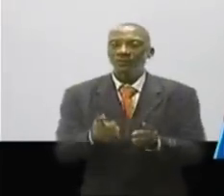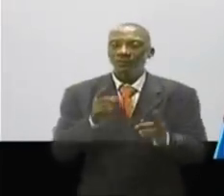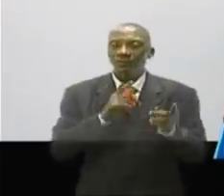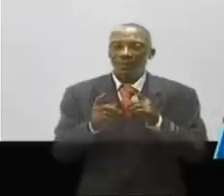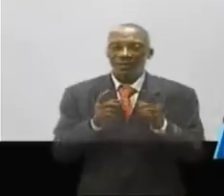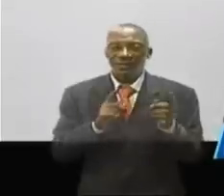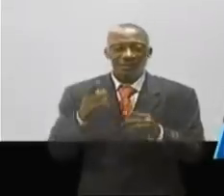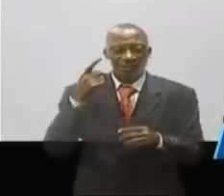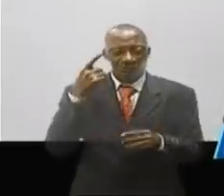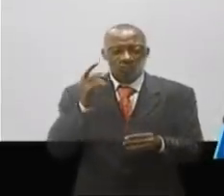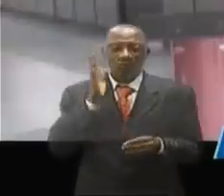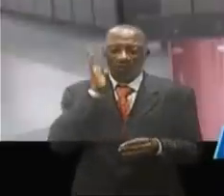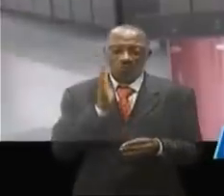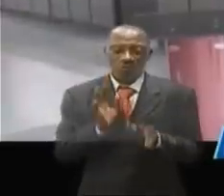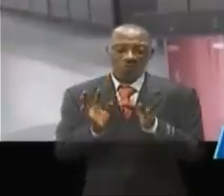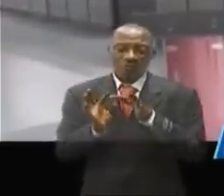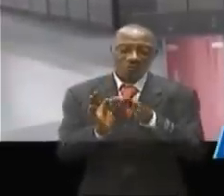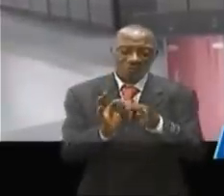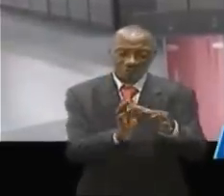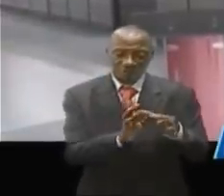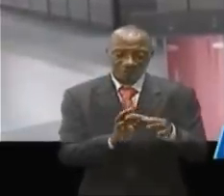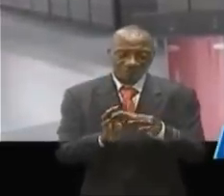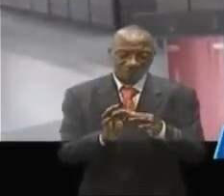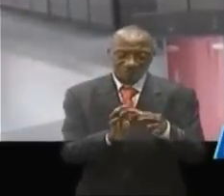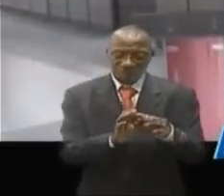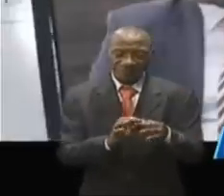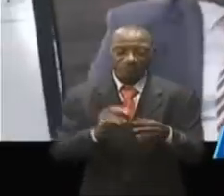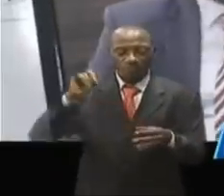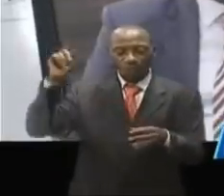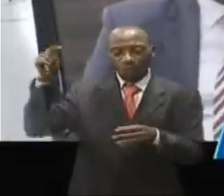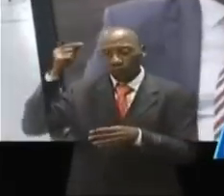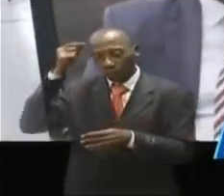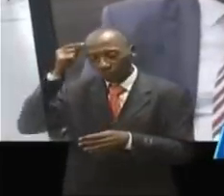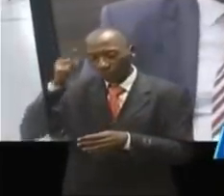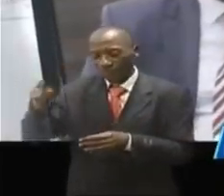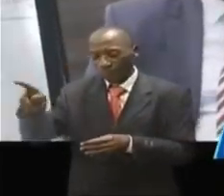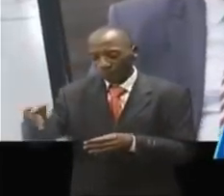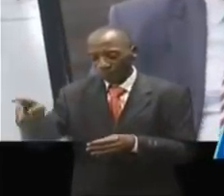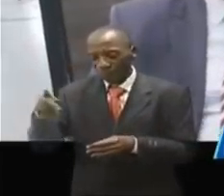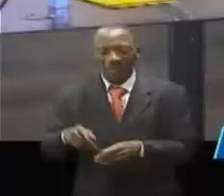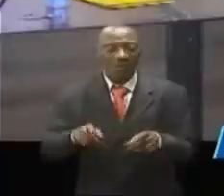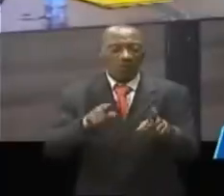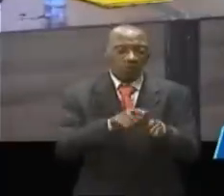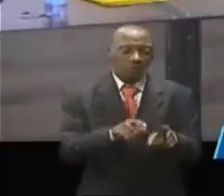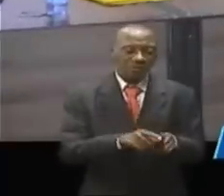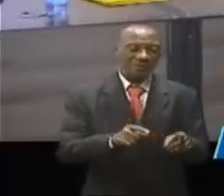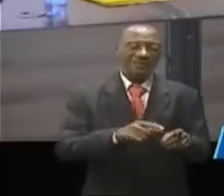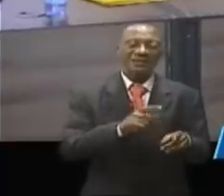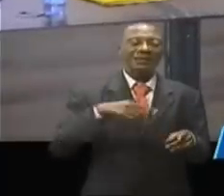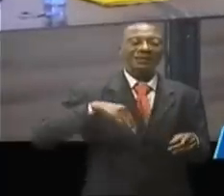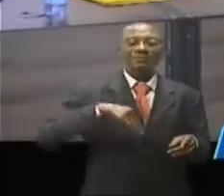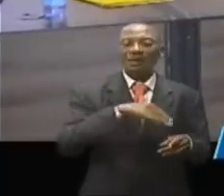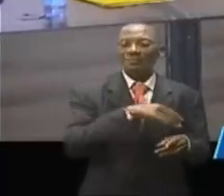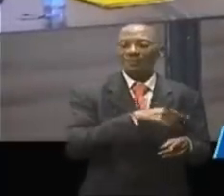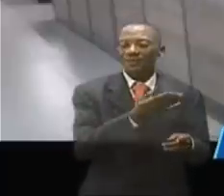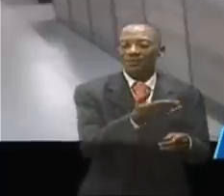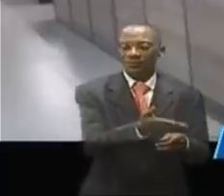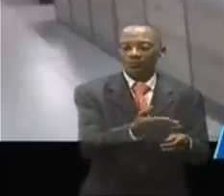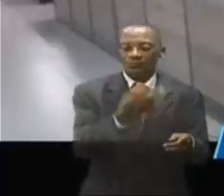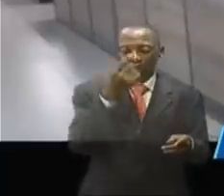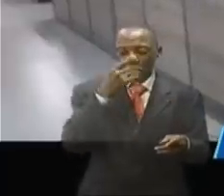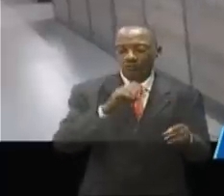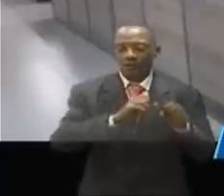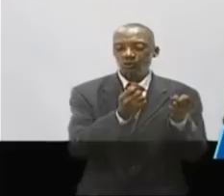consolidation du partenariat entre le gouvernement provincial et les opérateurs miniers. Accompagné de quelques membres de son gouvernement,